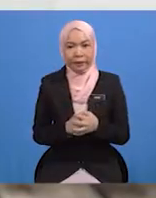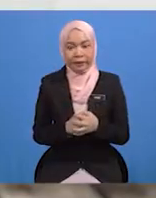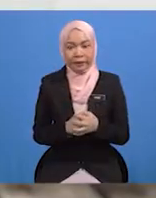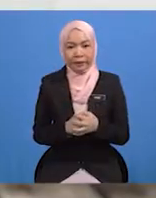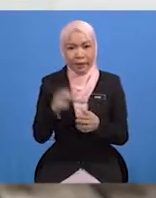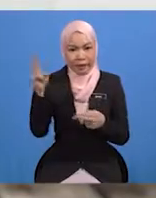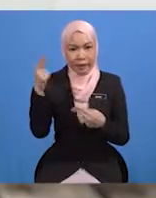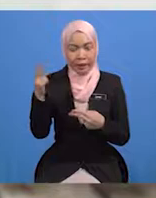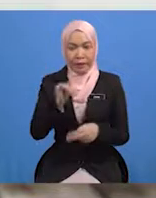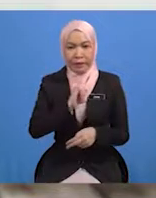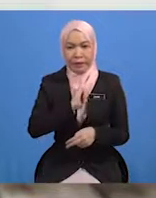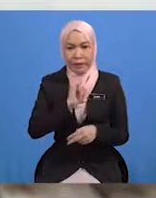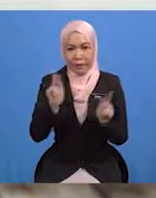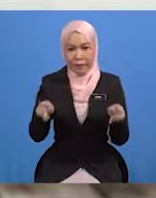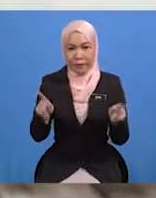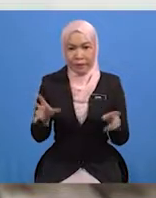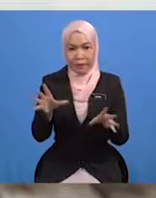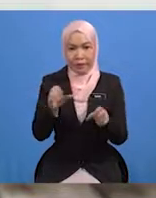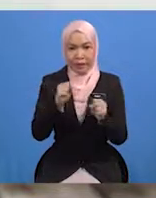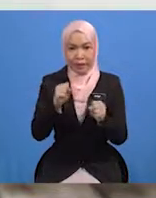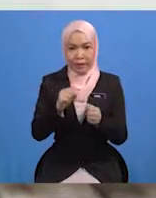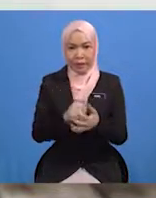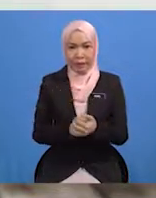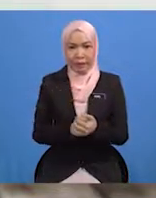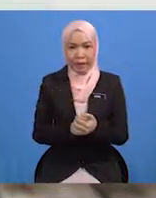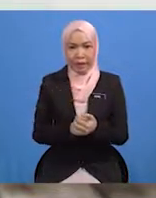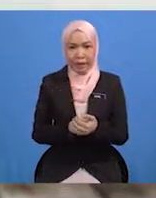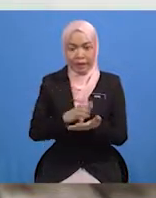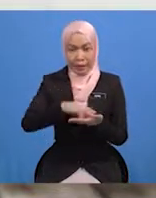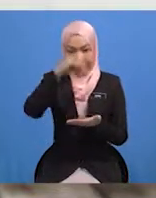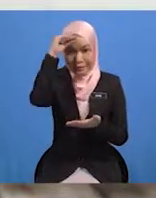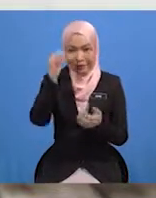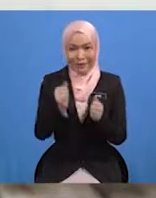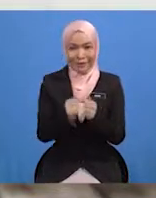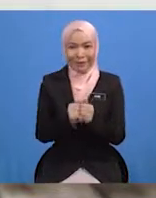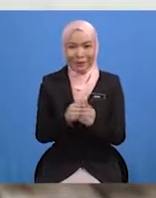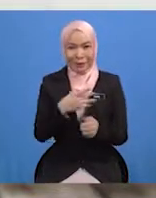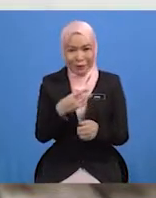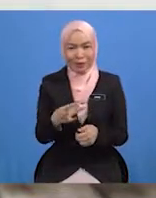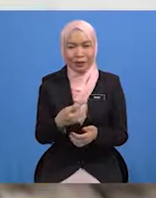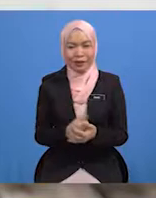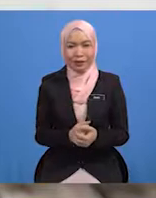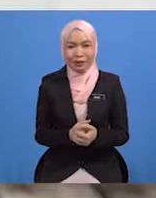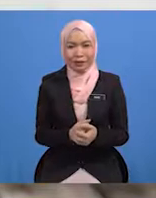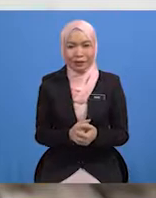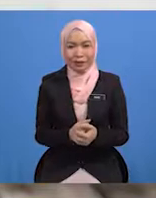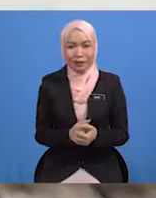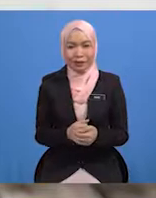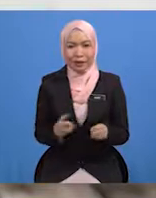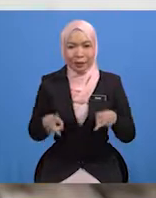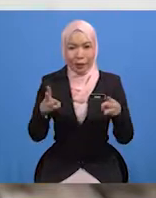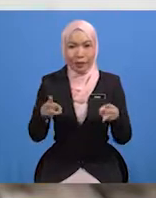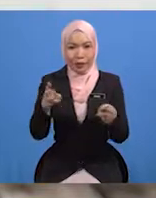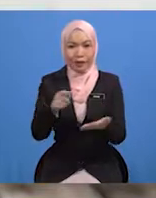Harapan saya para pelajar teruja untuk mempelajari perwatakan Asiah Samiah